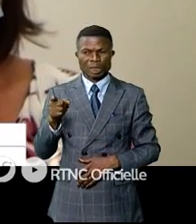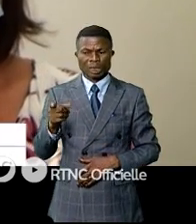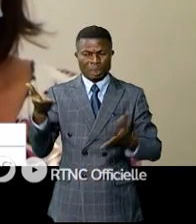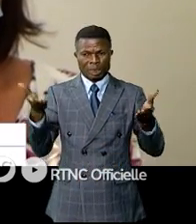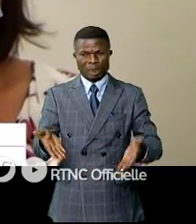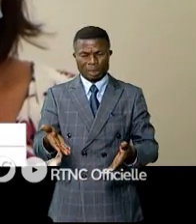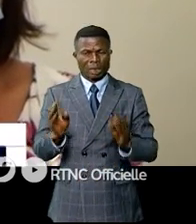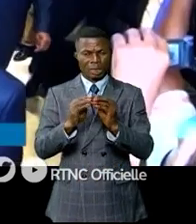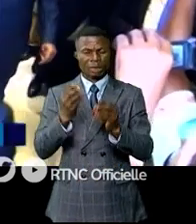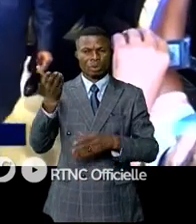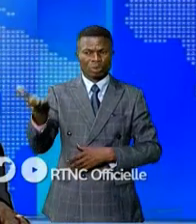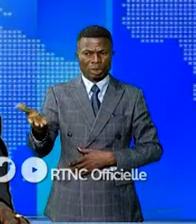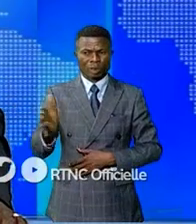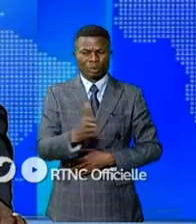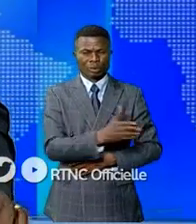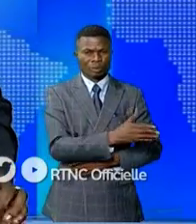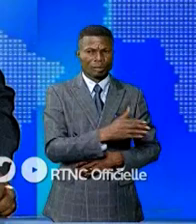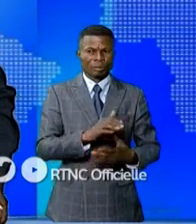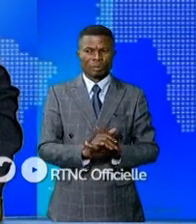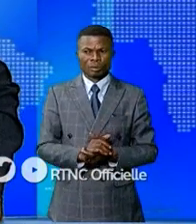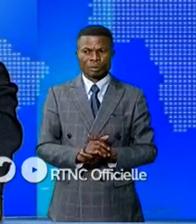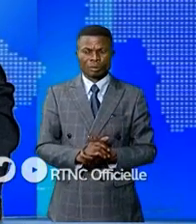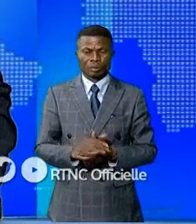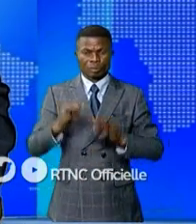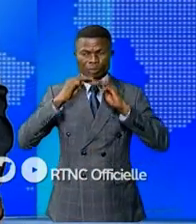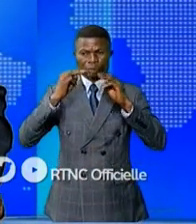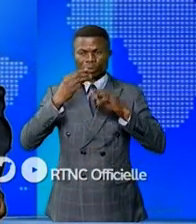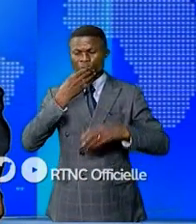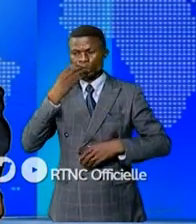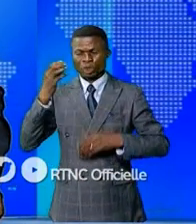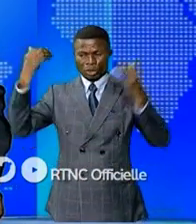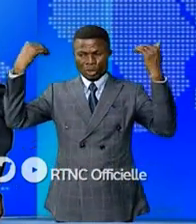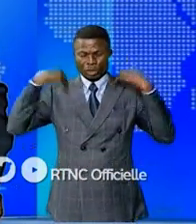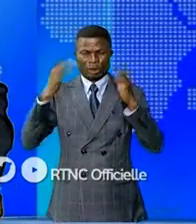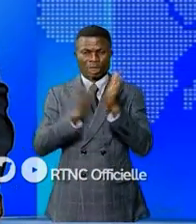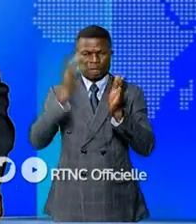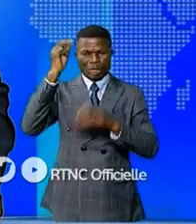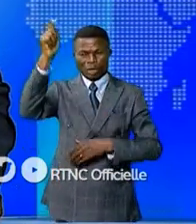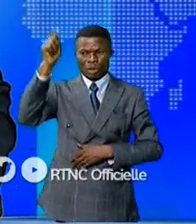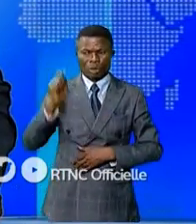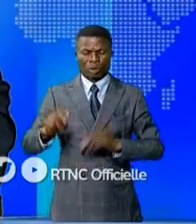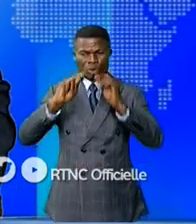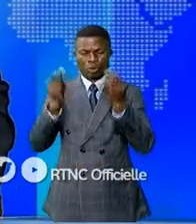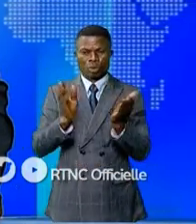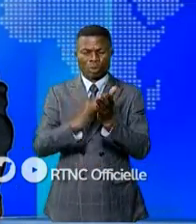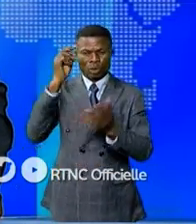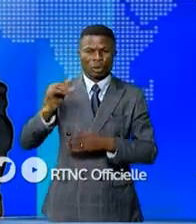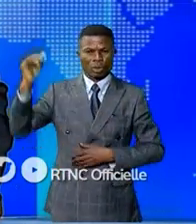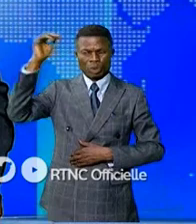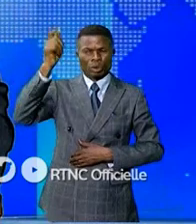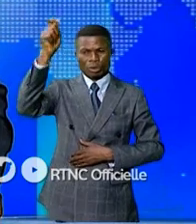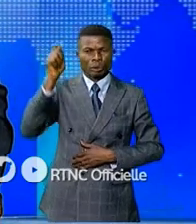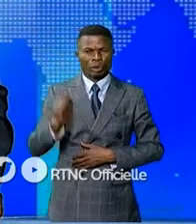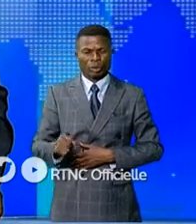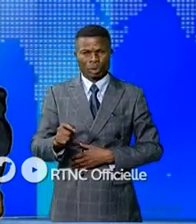présent à ses assises. Et puis ces messages du commandement général des écoles militaires, groupement des écoles supérieures militaires.